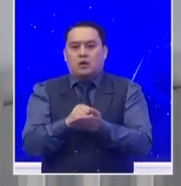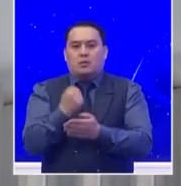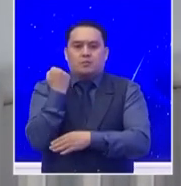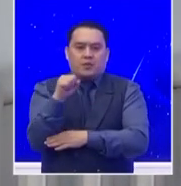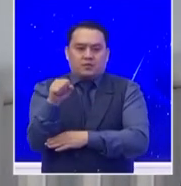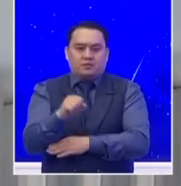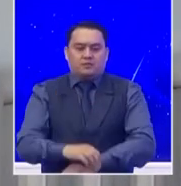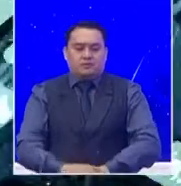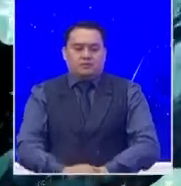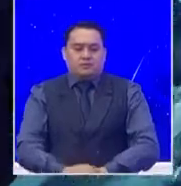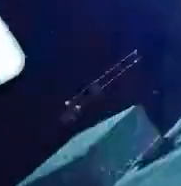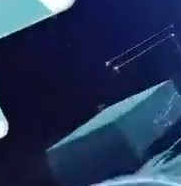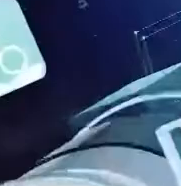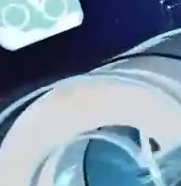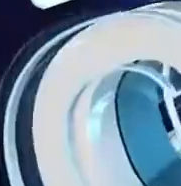места.